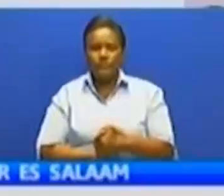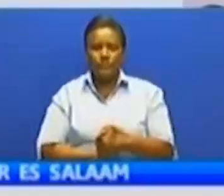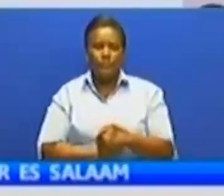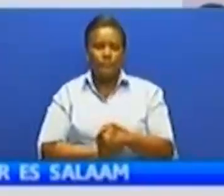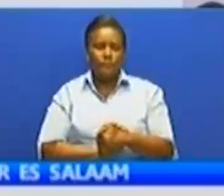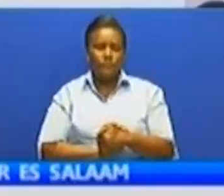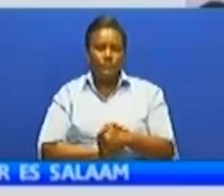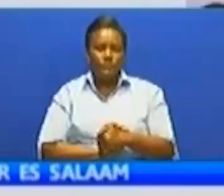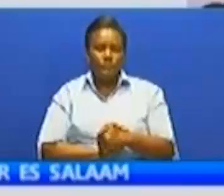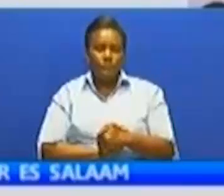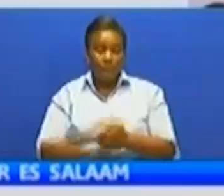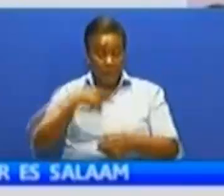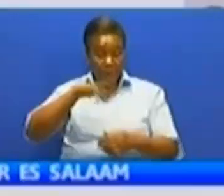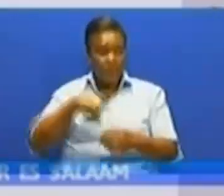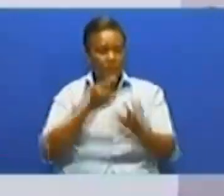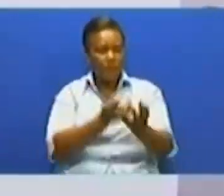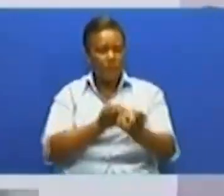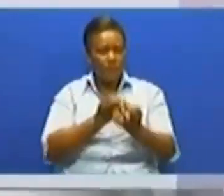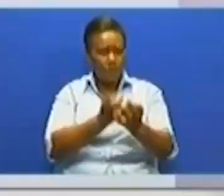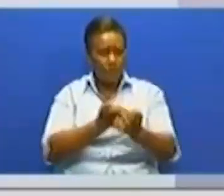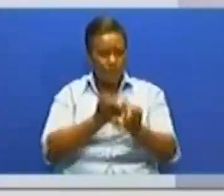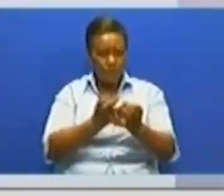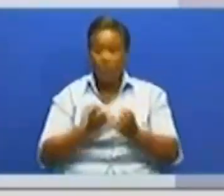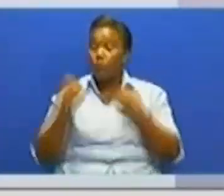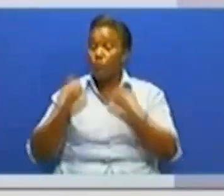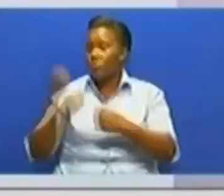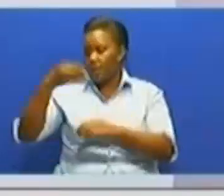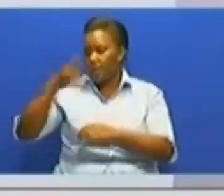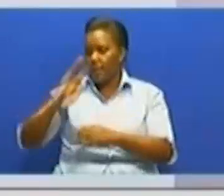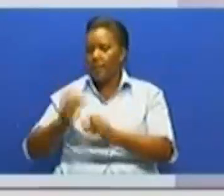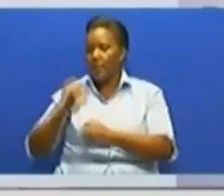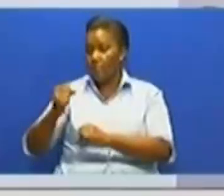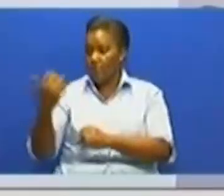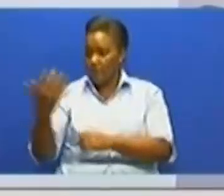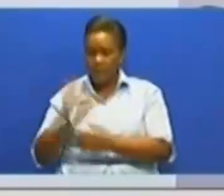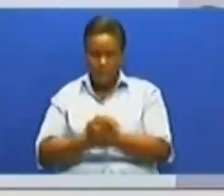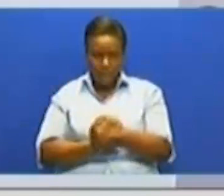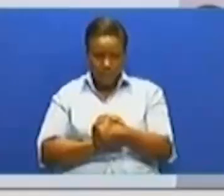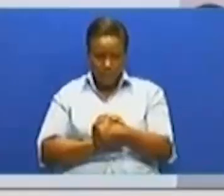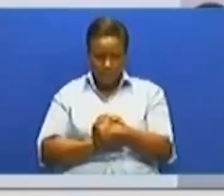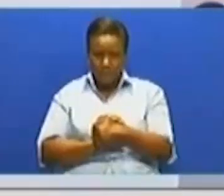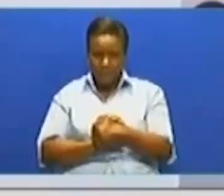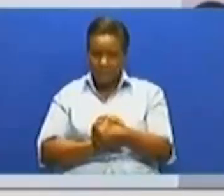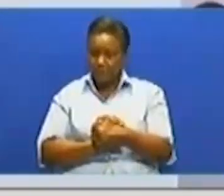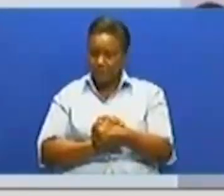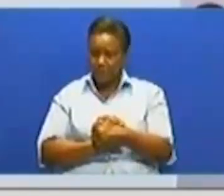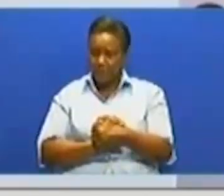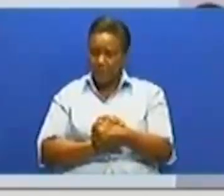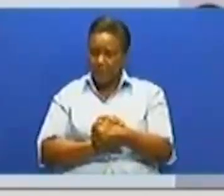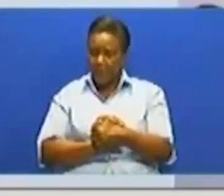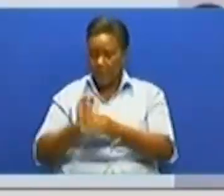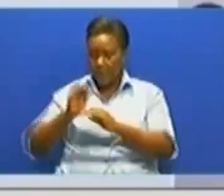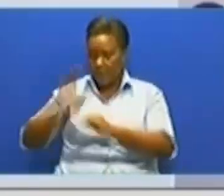Vutiwa na juhudi za serikali ya awamu ya tano ambazo zimekuwa zikiendelea hasa katika